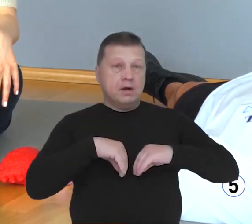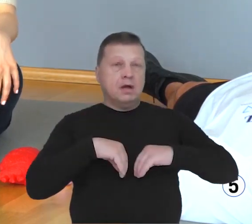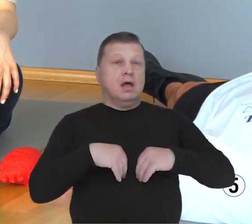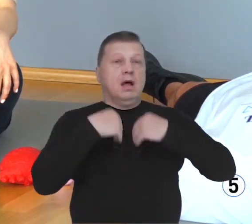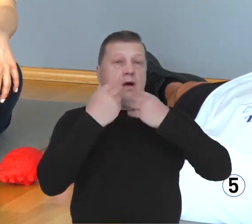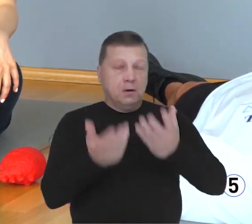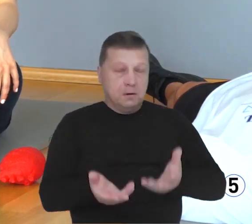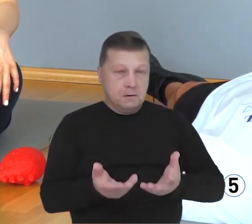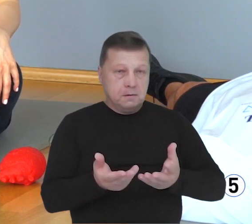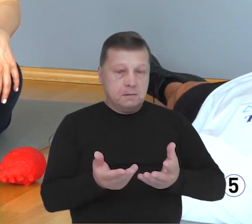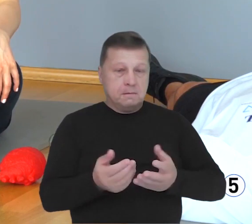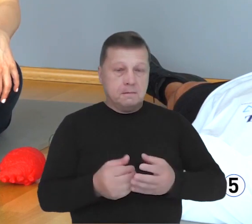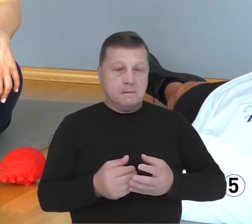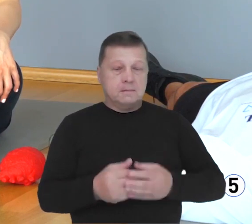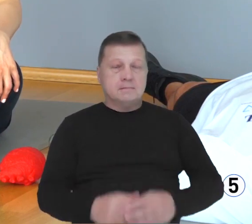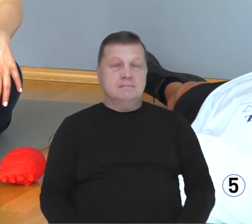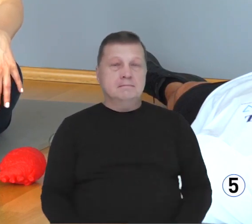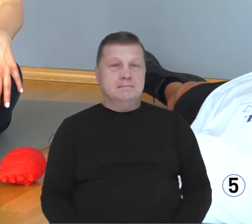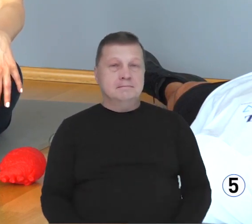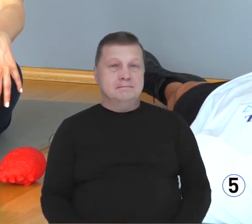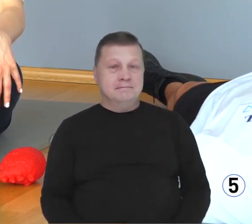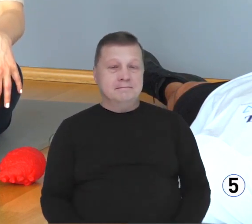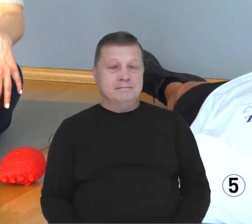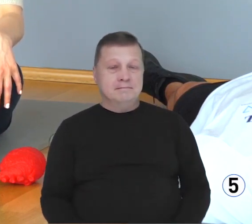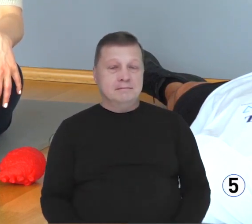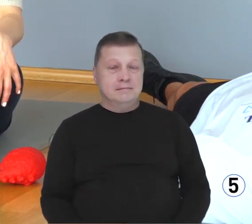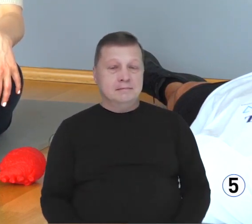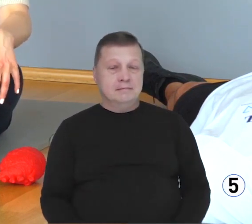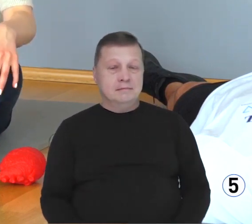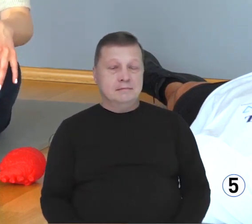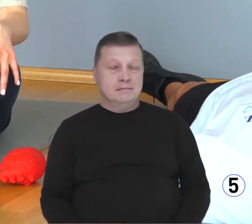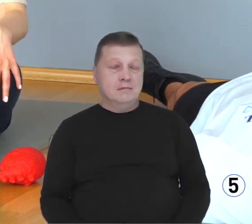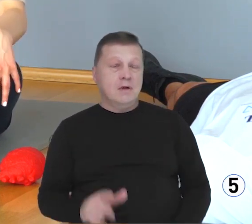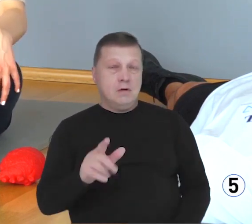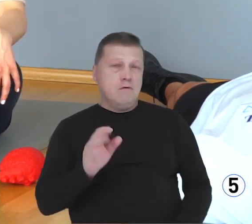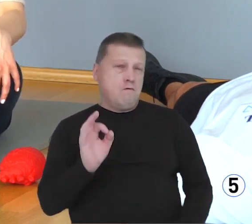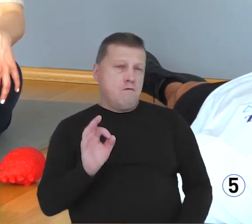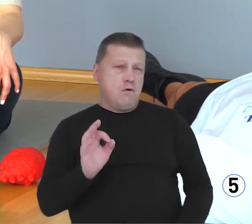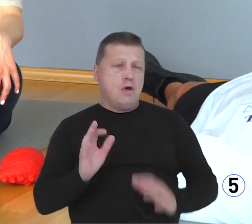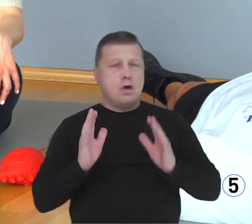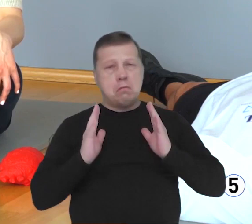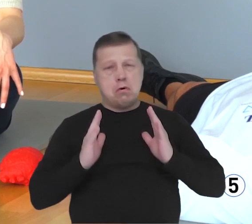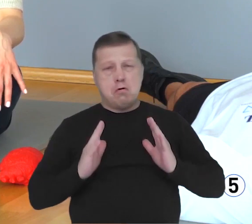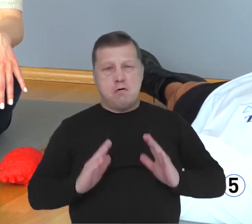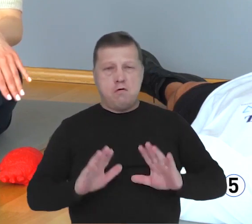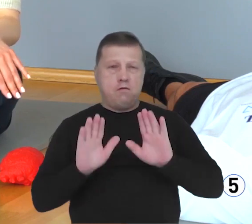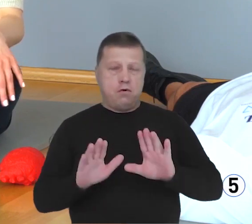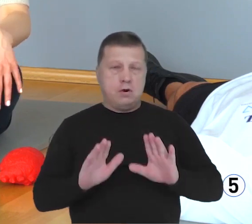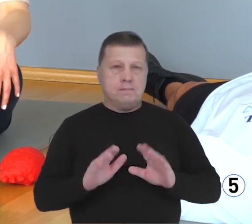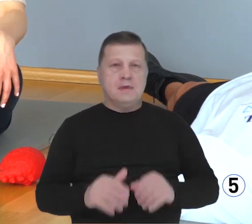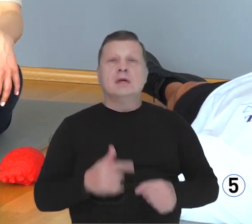29, wdech i wydech we własnym tempie.